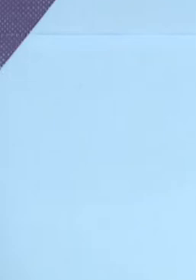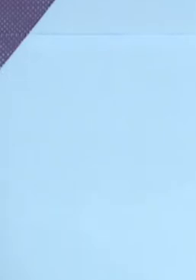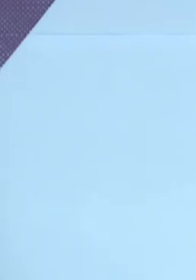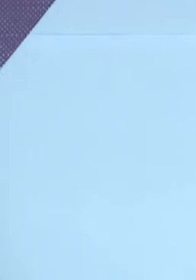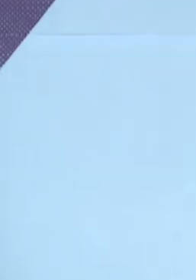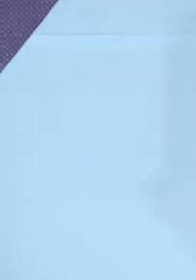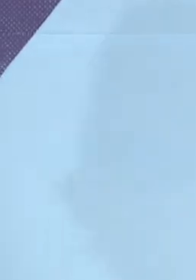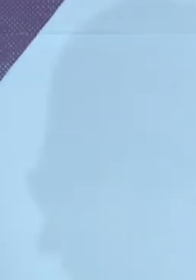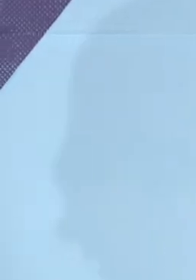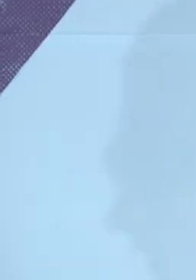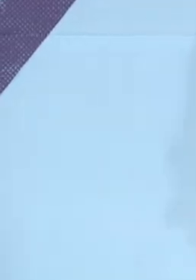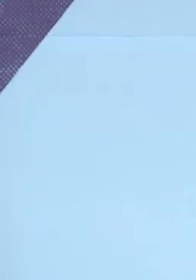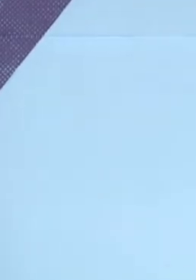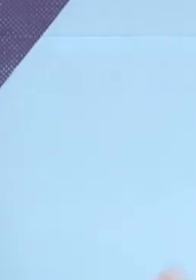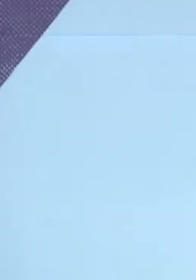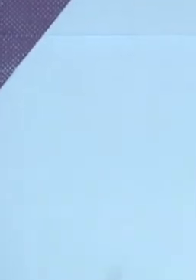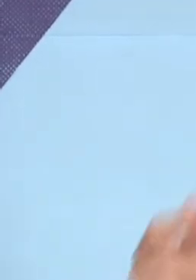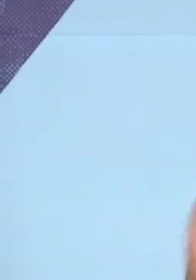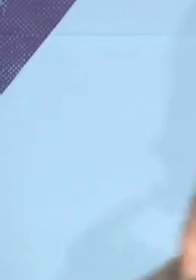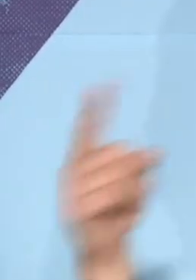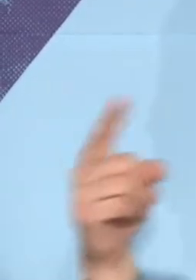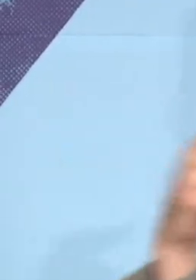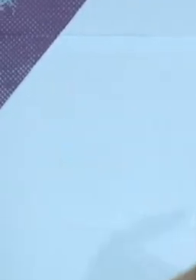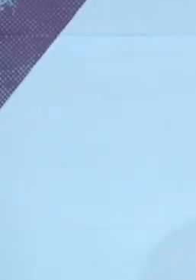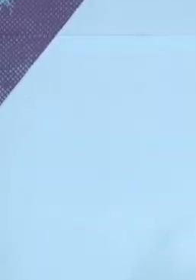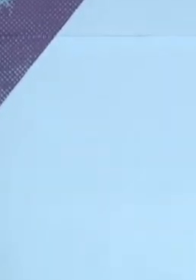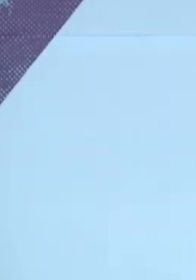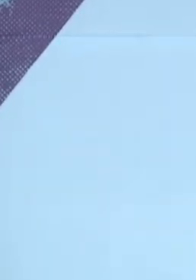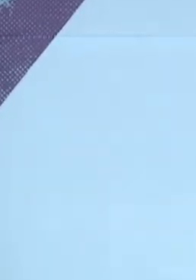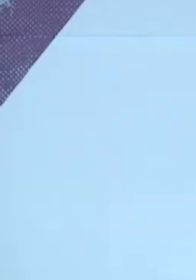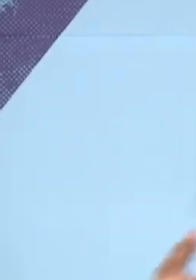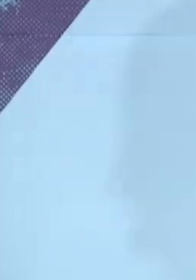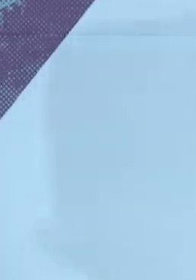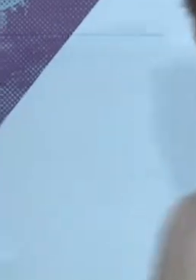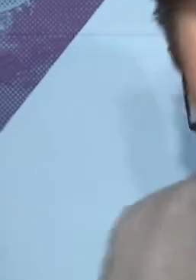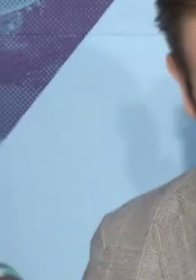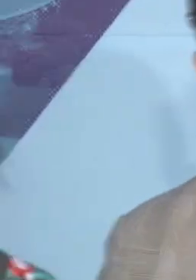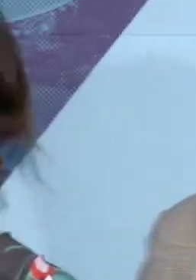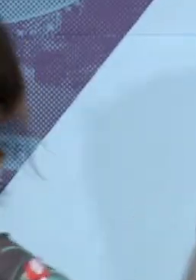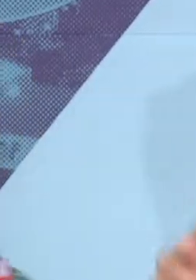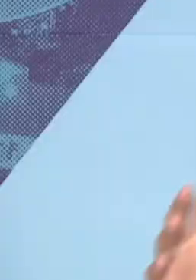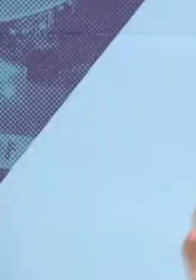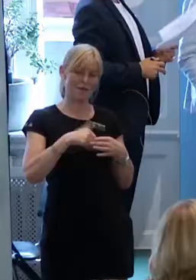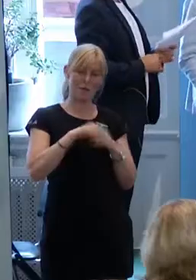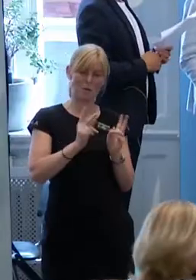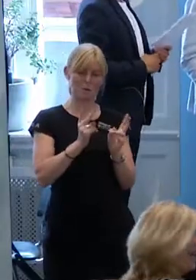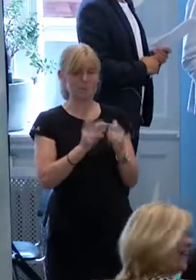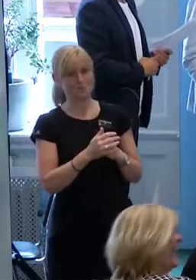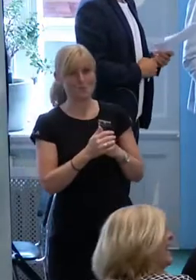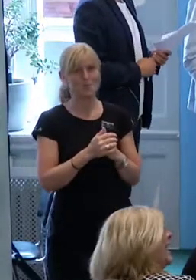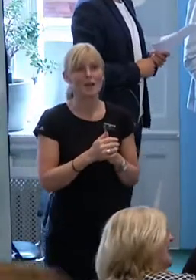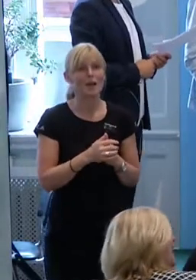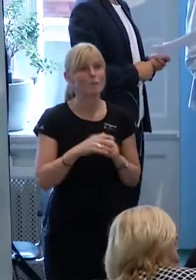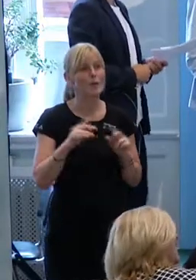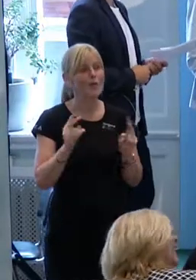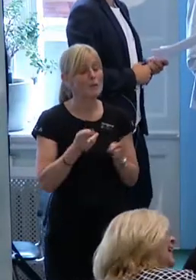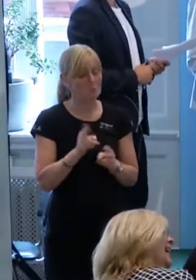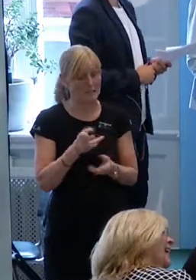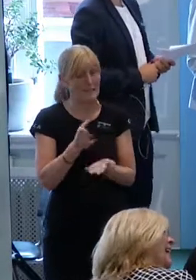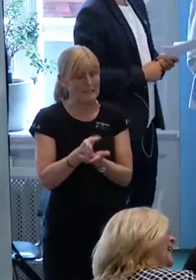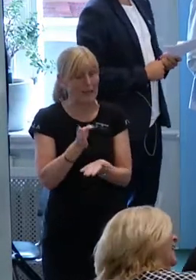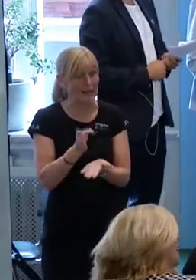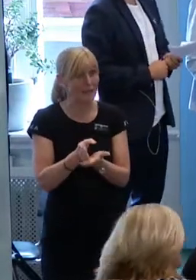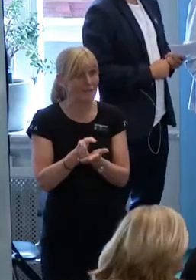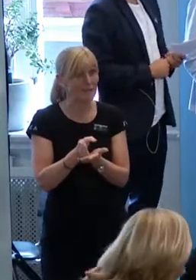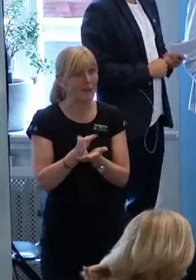policysynergi. Det sitter bättre och bättre på varje gång. Nästa gång kommer det låta som att jag själv... Ja. Nej, men och det är verkligen det som gäller. Och då,